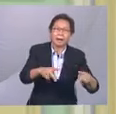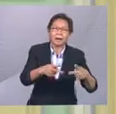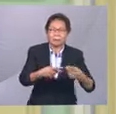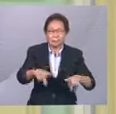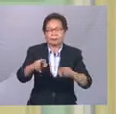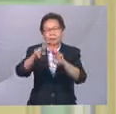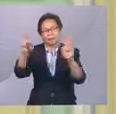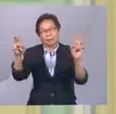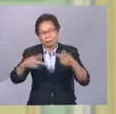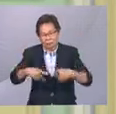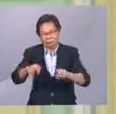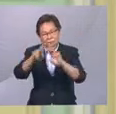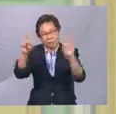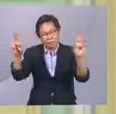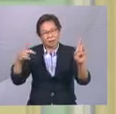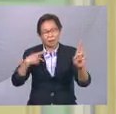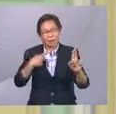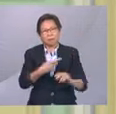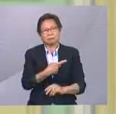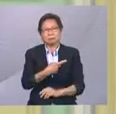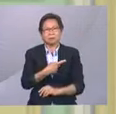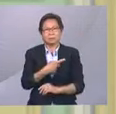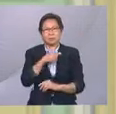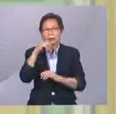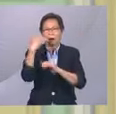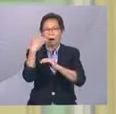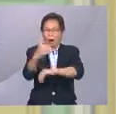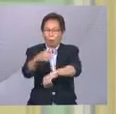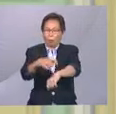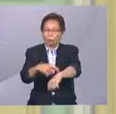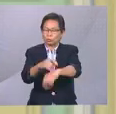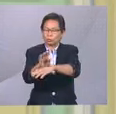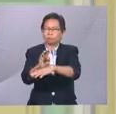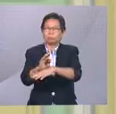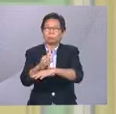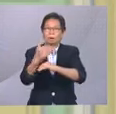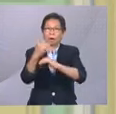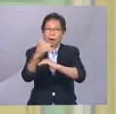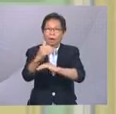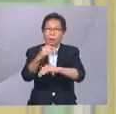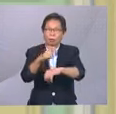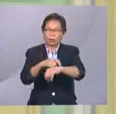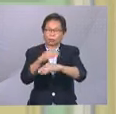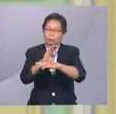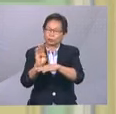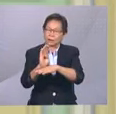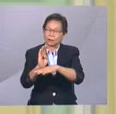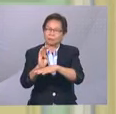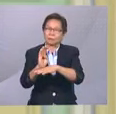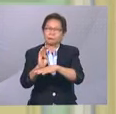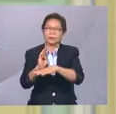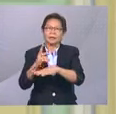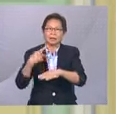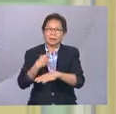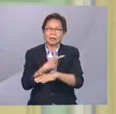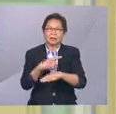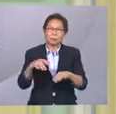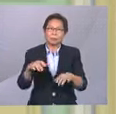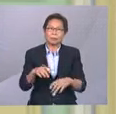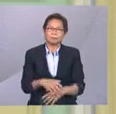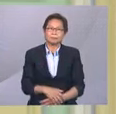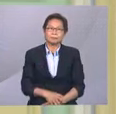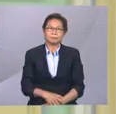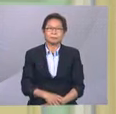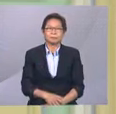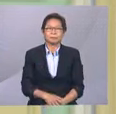Pasaraya dan sebagainya kita hak-hak andeski Waktu penyiagaan kita kita laksanakan